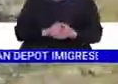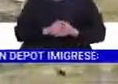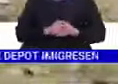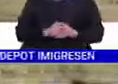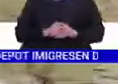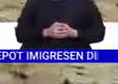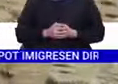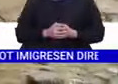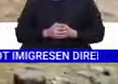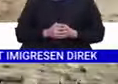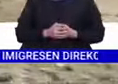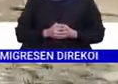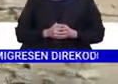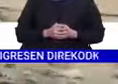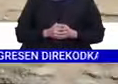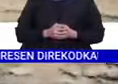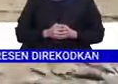hai hai